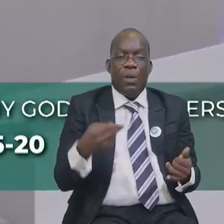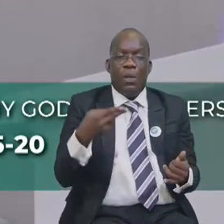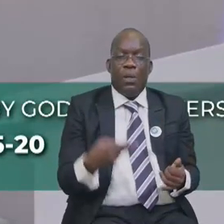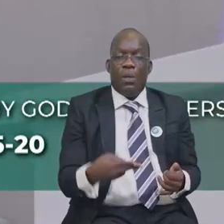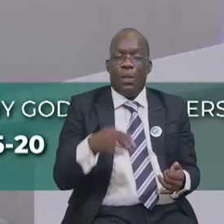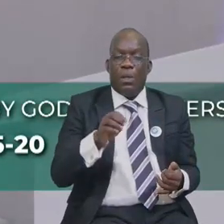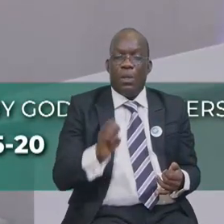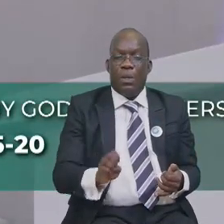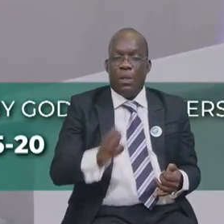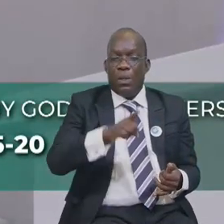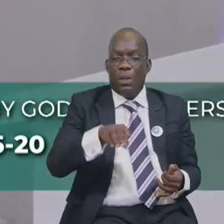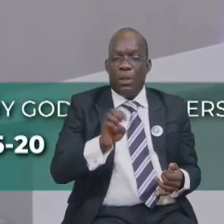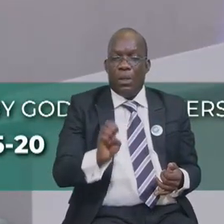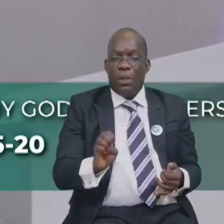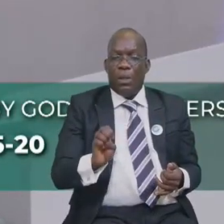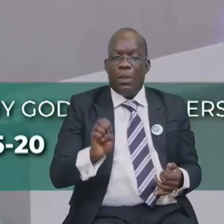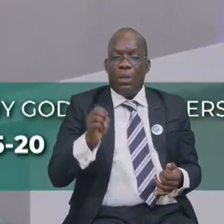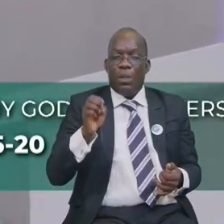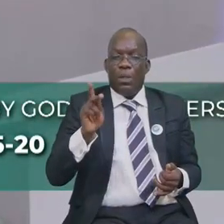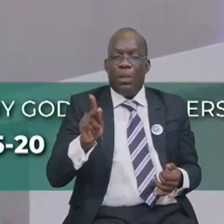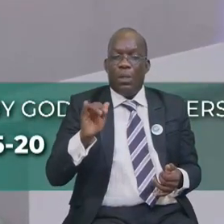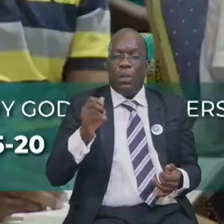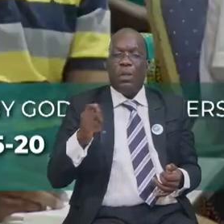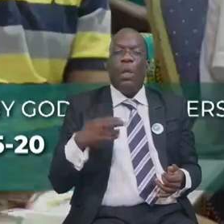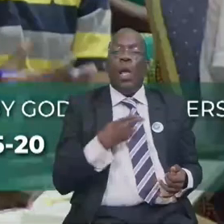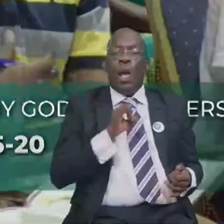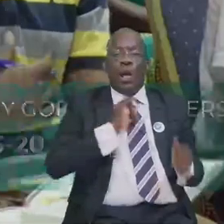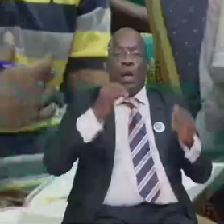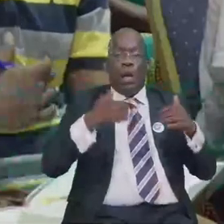La guérison d'Ézéchias. J'ai la guérison d'Ézéchias.